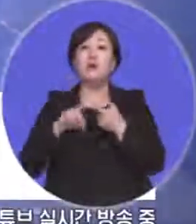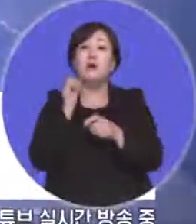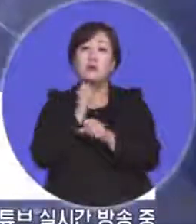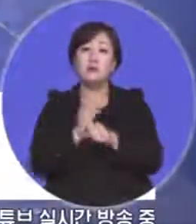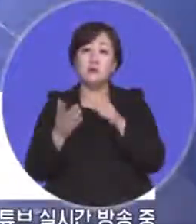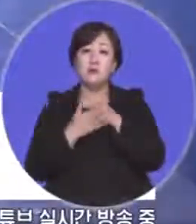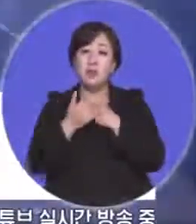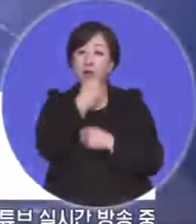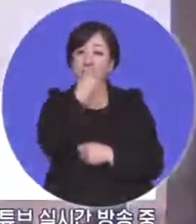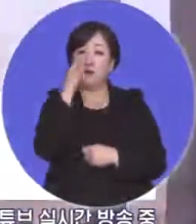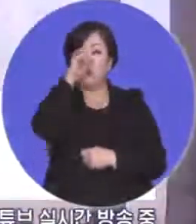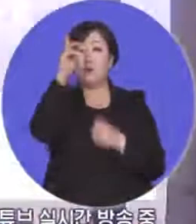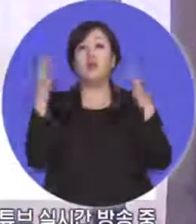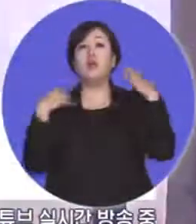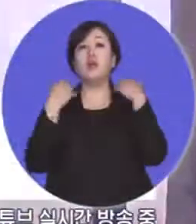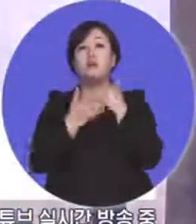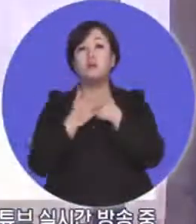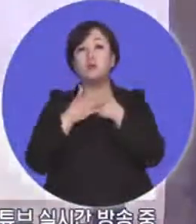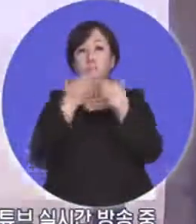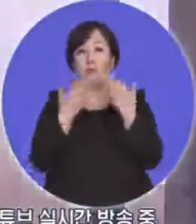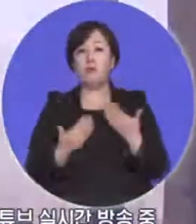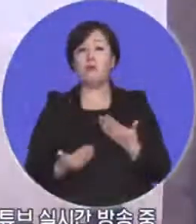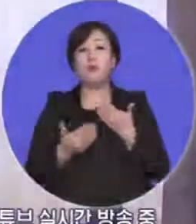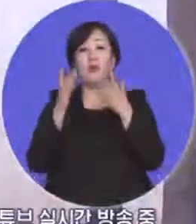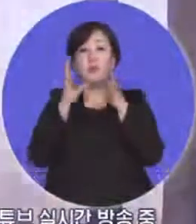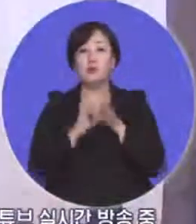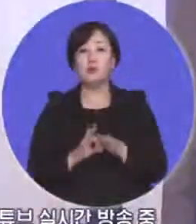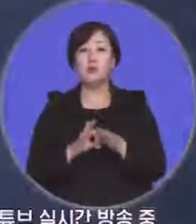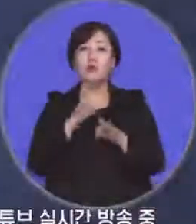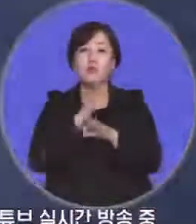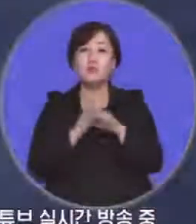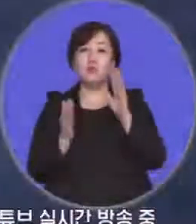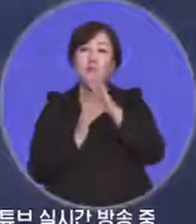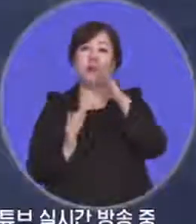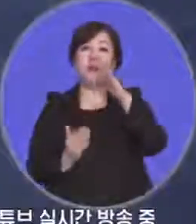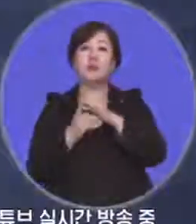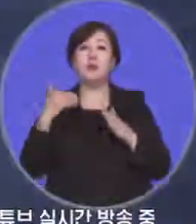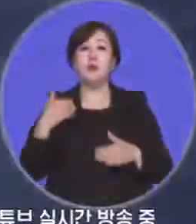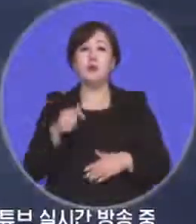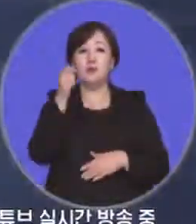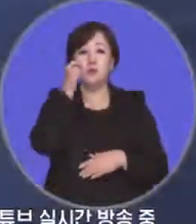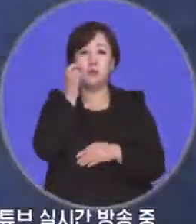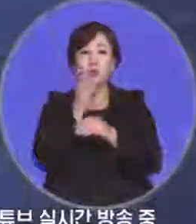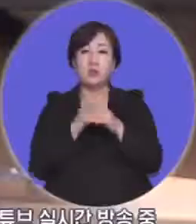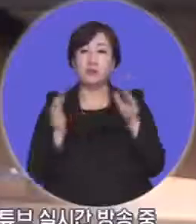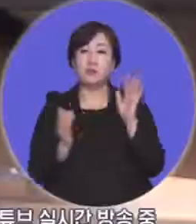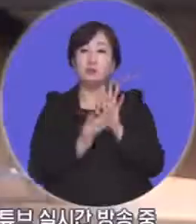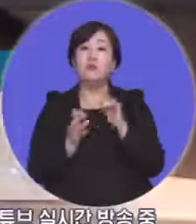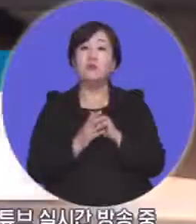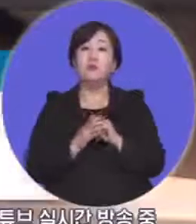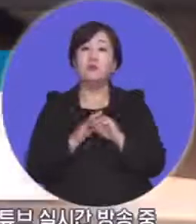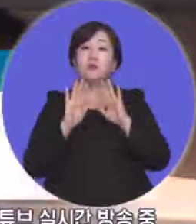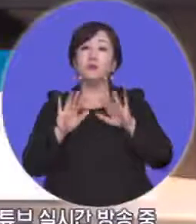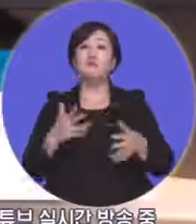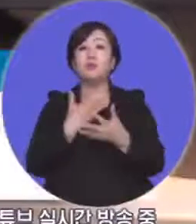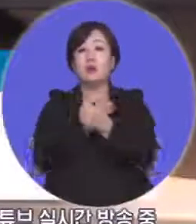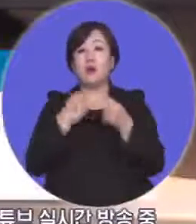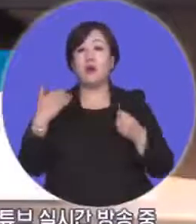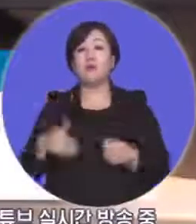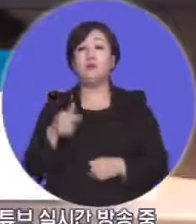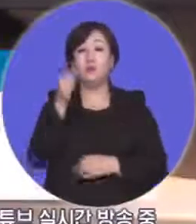등 정부 지원으로 간신히 버티고 있지만 한계 상황에 점차 다가서고 있습니다. 수주를 전혀 하지